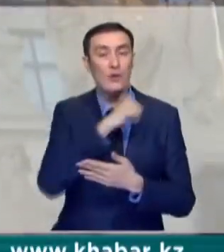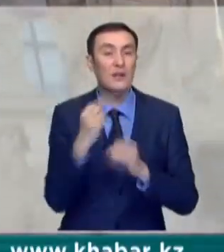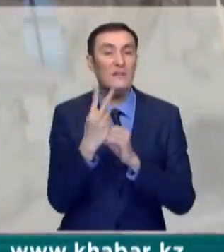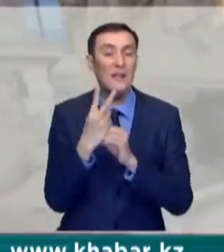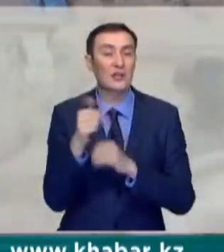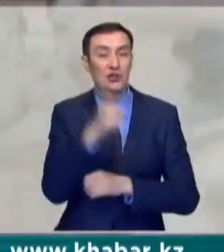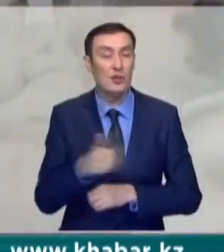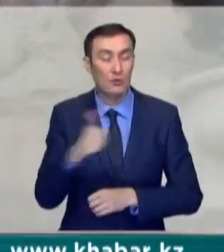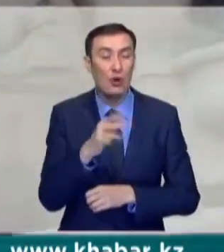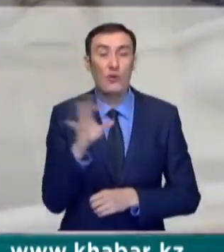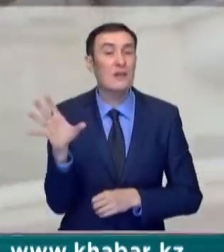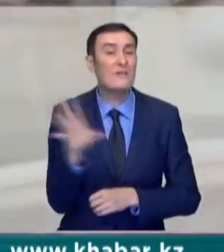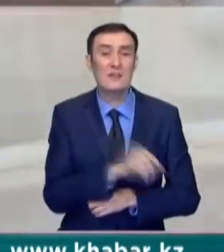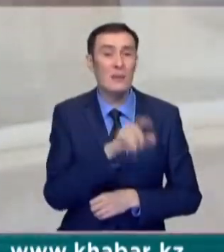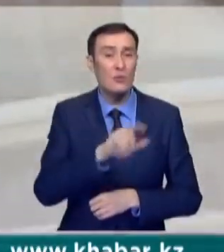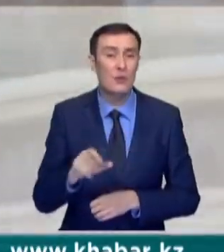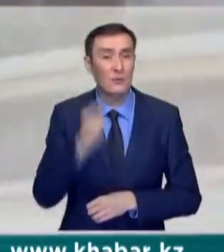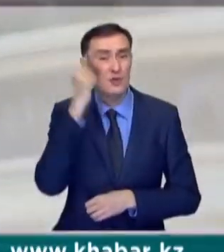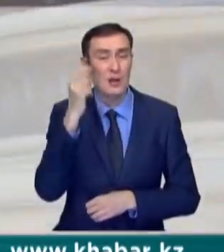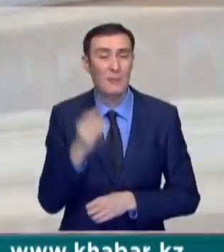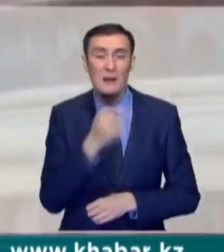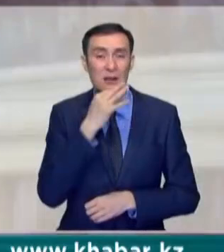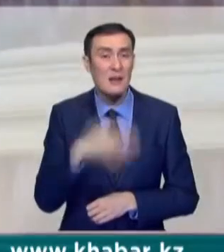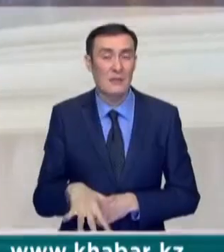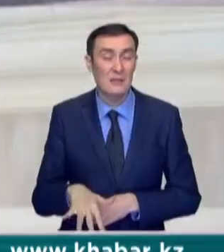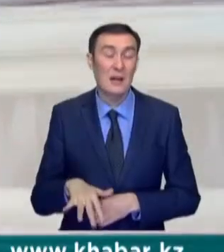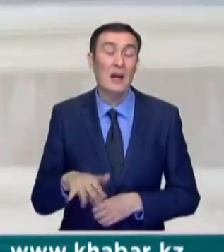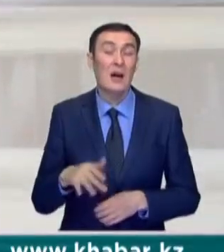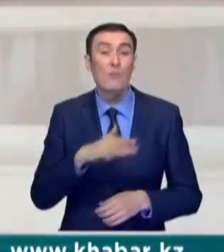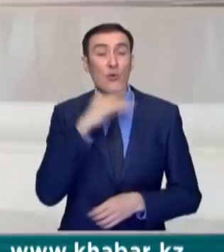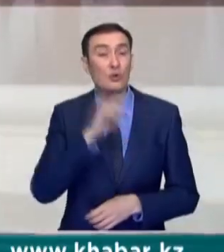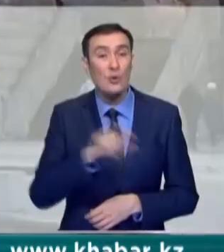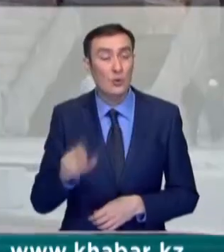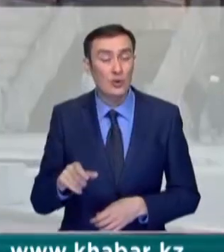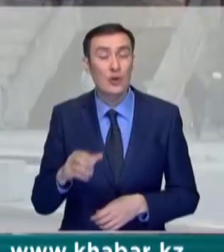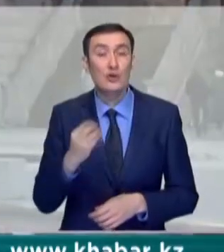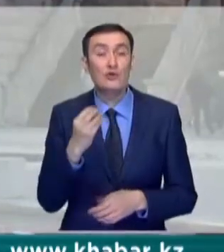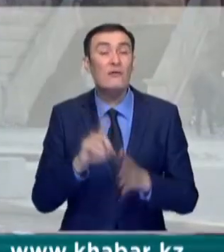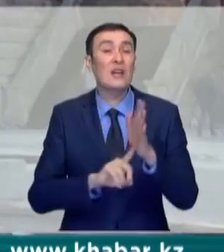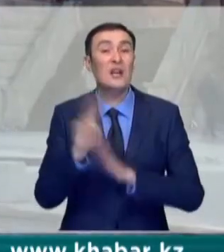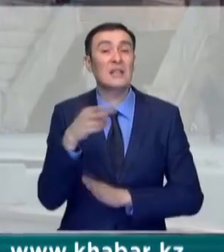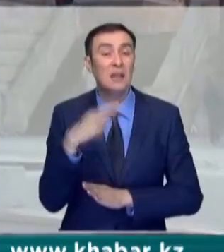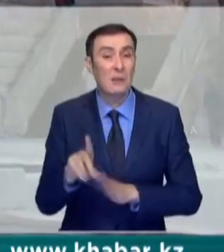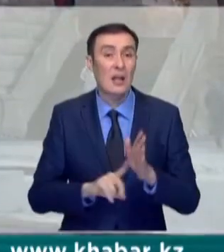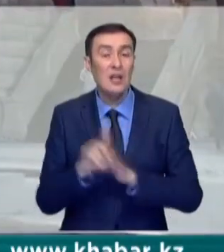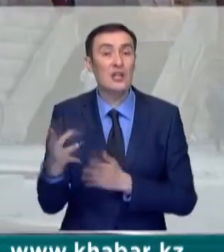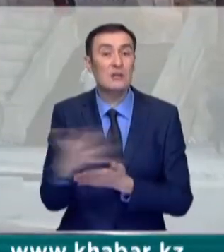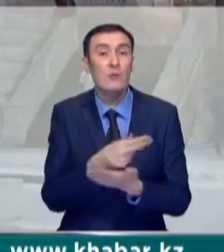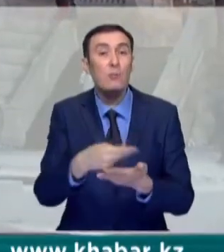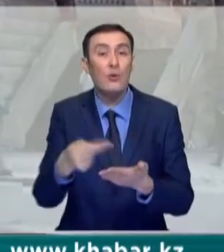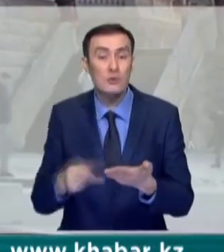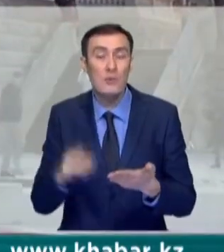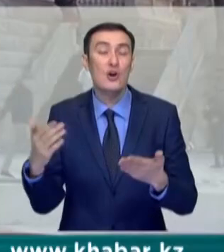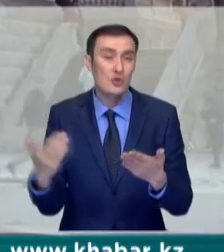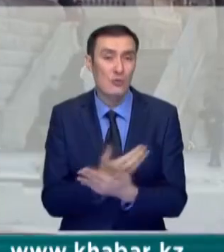часов. Однако не всем чехам такая новинка кажется подходящей. Сотни жителей столицы еще в начале декабря начали сбор подписей за